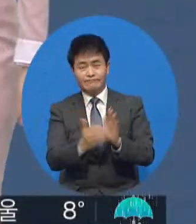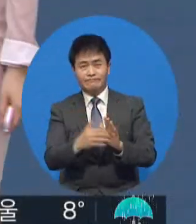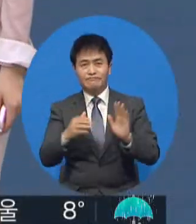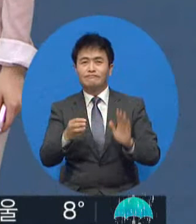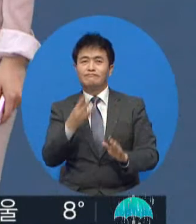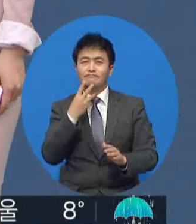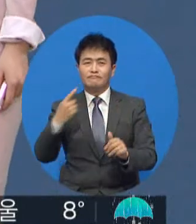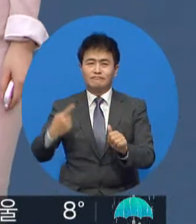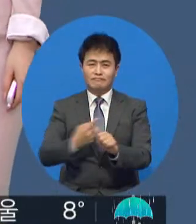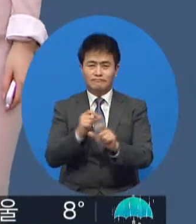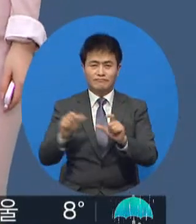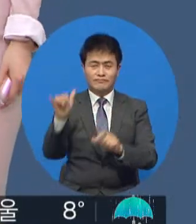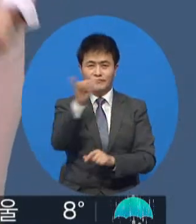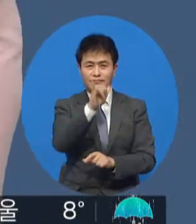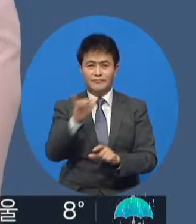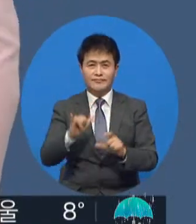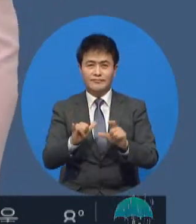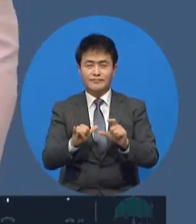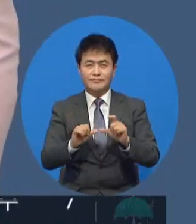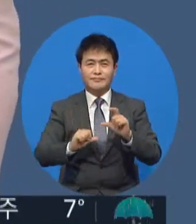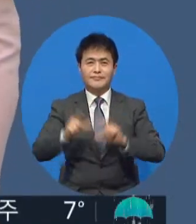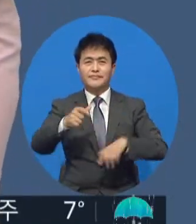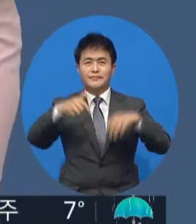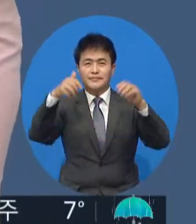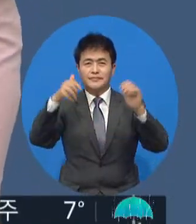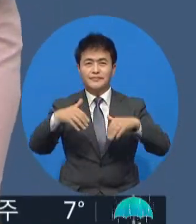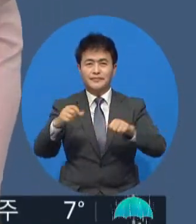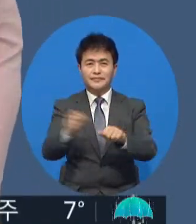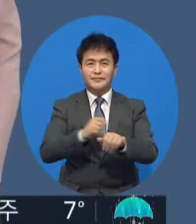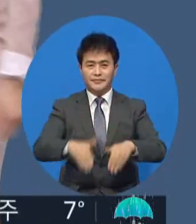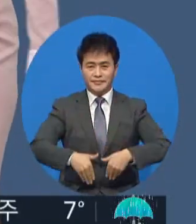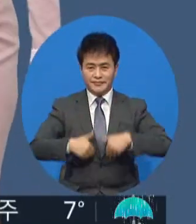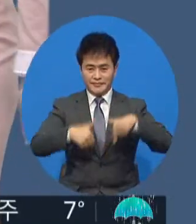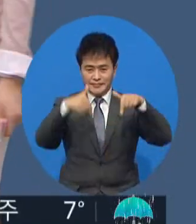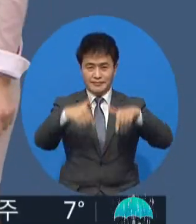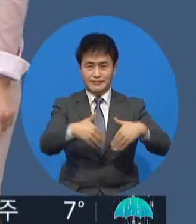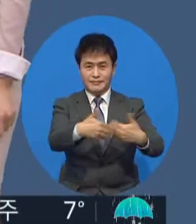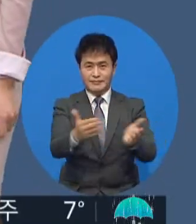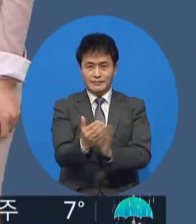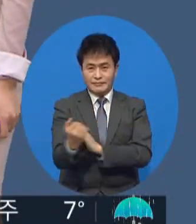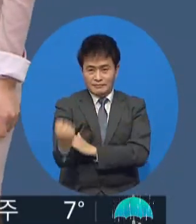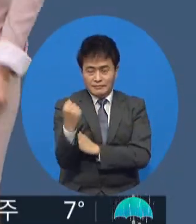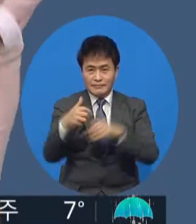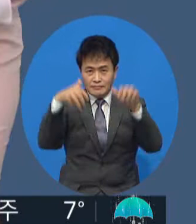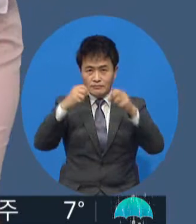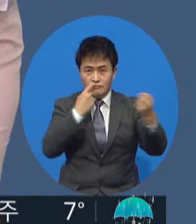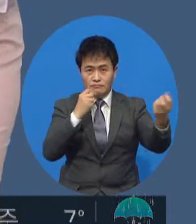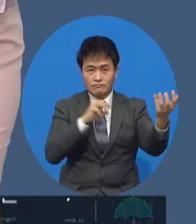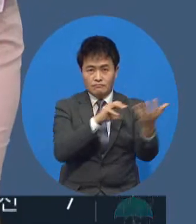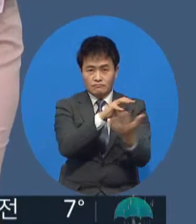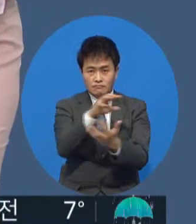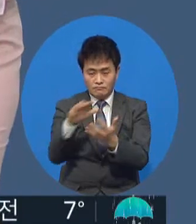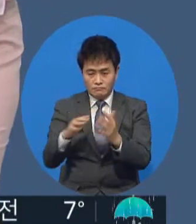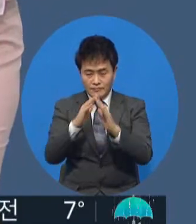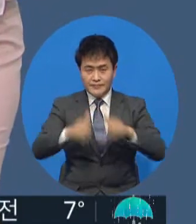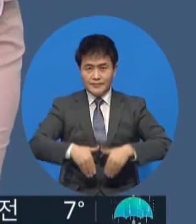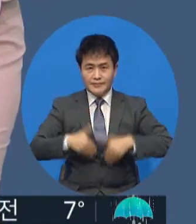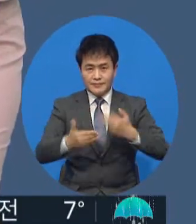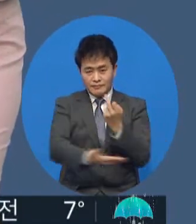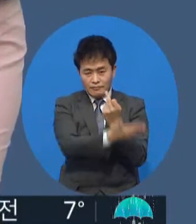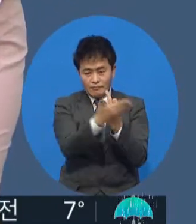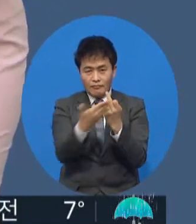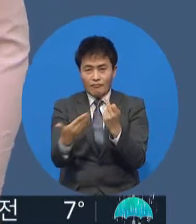서울을 비롯한 전국 대부분 지방에 비가 내리고 있습니다. 특히 남서쪽에서 강한 비구름대가 유입되면서 전남 해안과